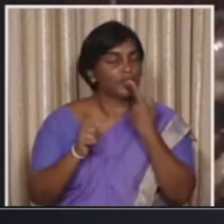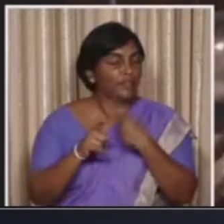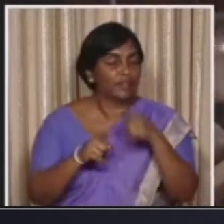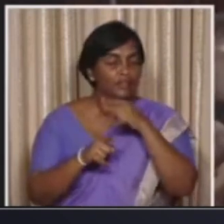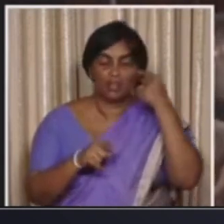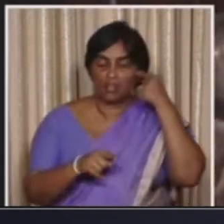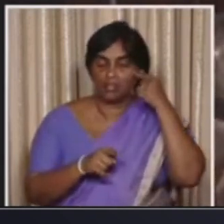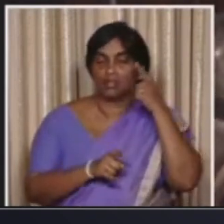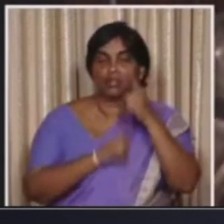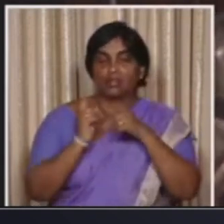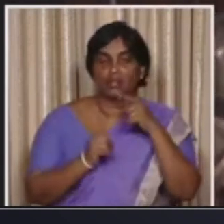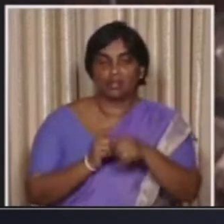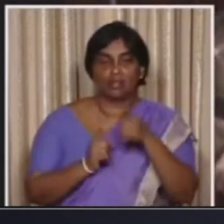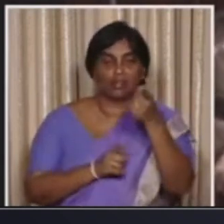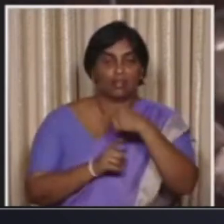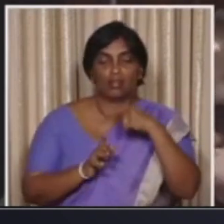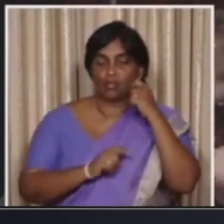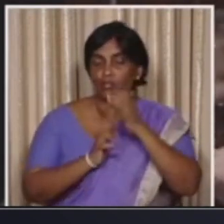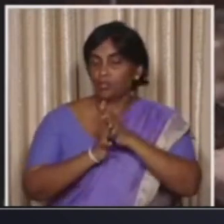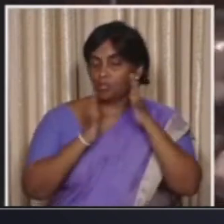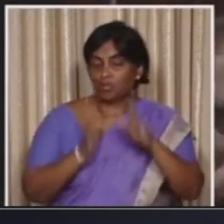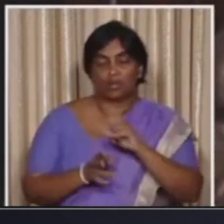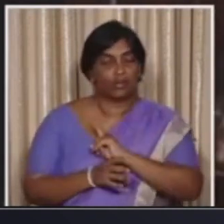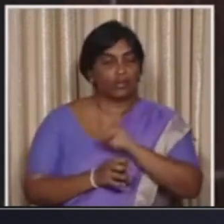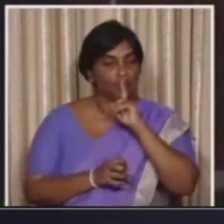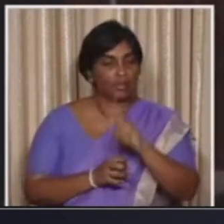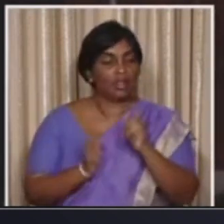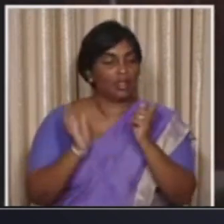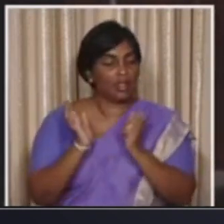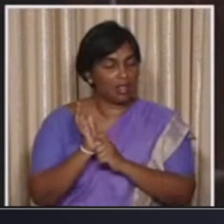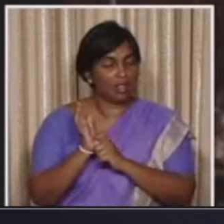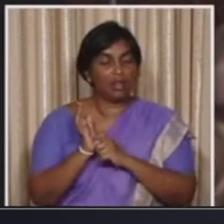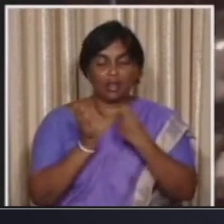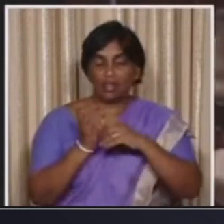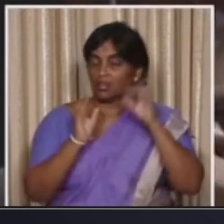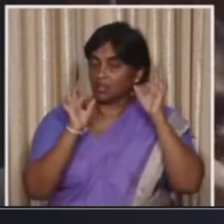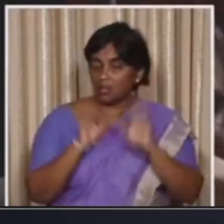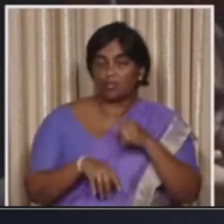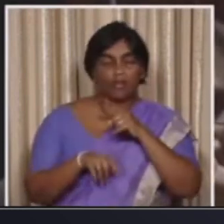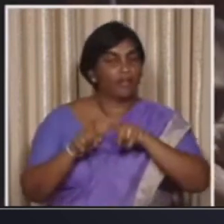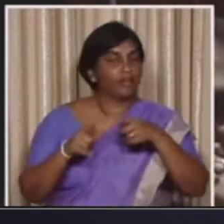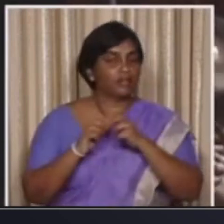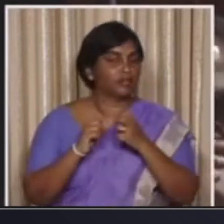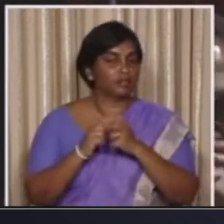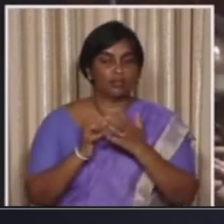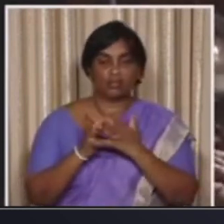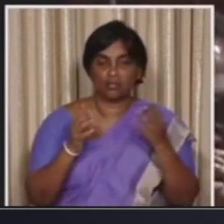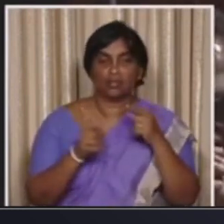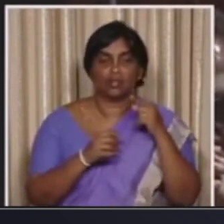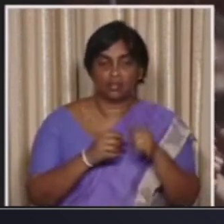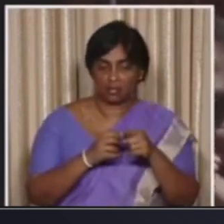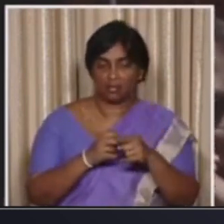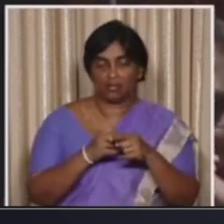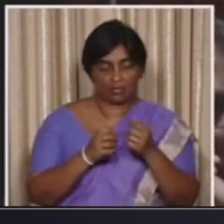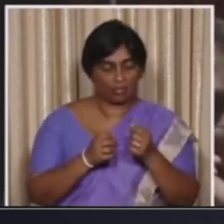මේ අය කතා කරන්නේ. මෙරට සුවහසක් ජනයාට අපි කියනවා ණය ඇර මේ ආණ්ඩුවට කිසිදු විසඳුමක් ඇත්තේ නැහැ. ඒ